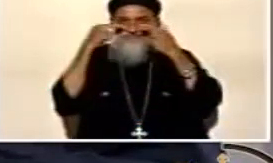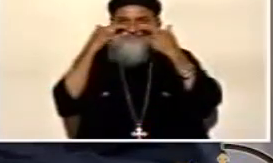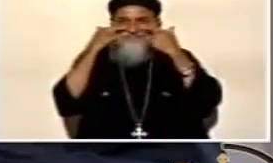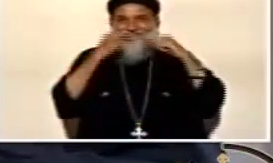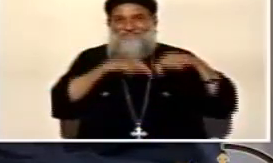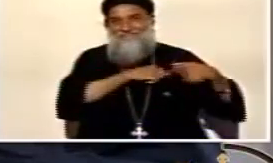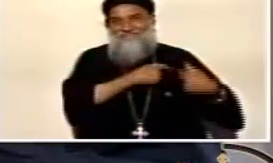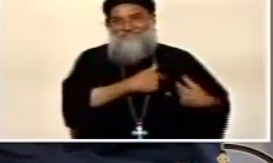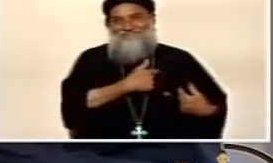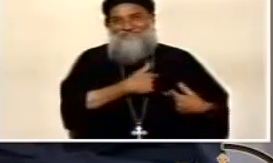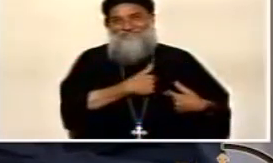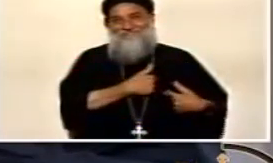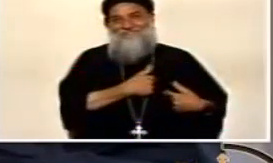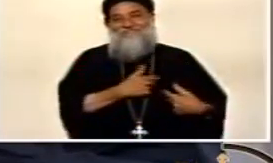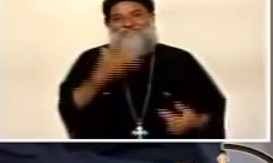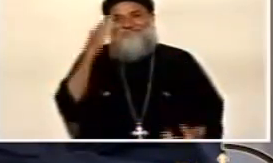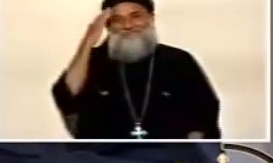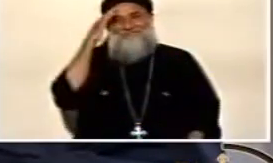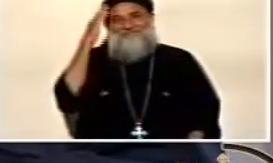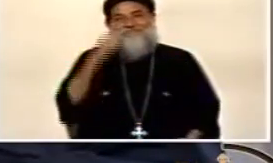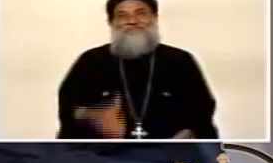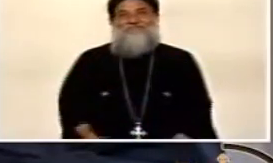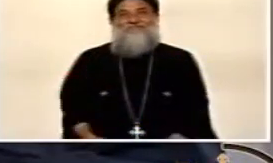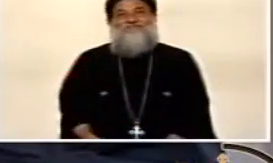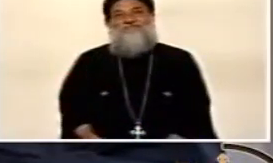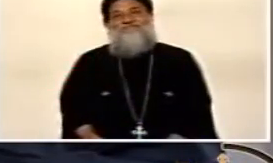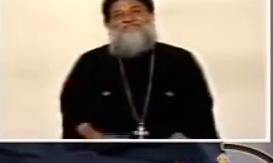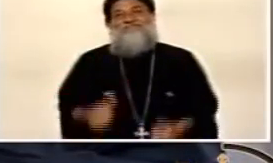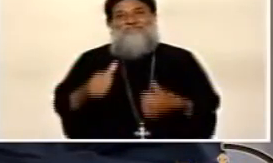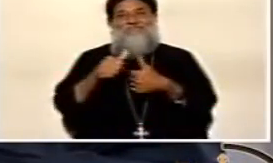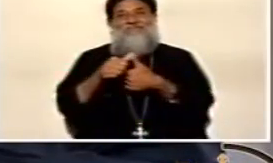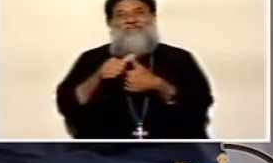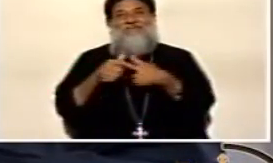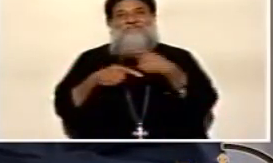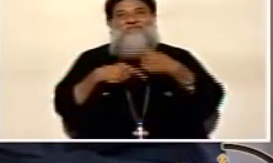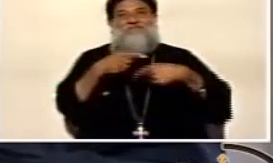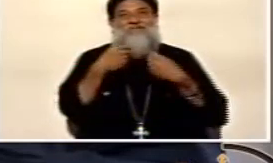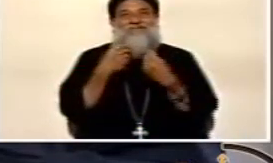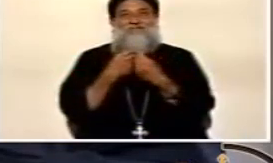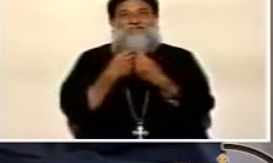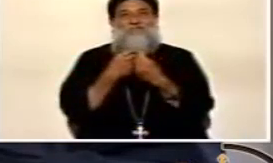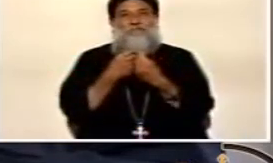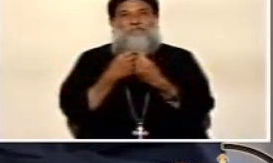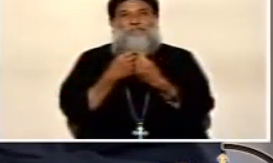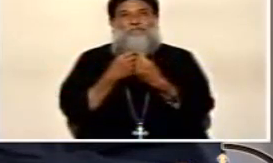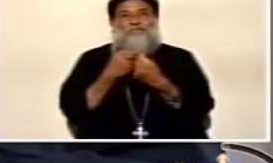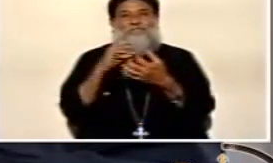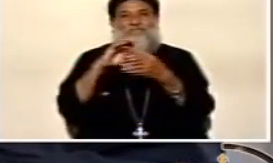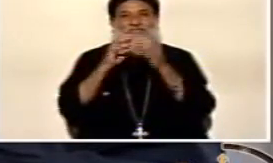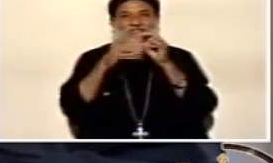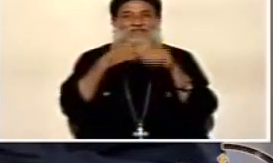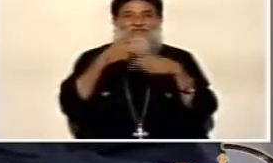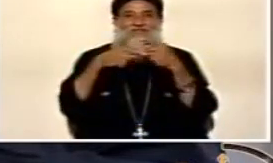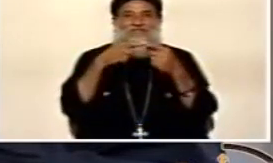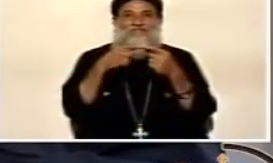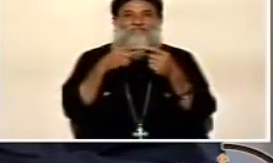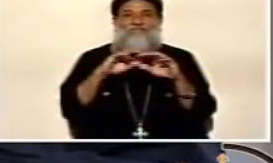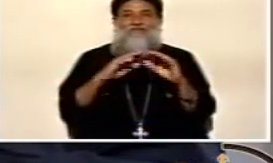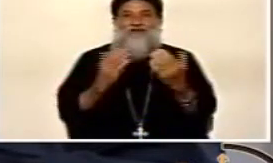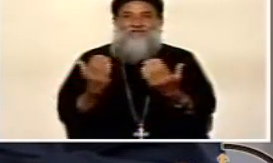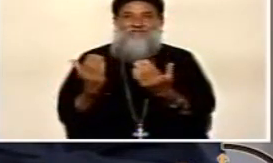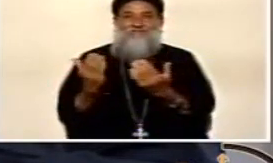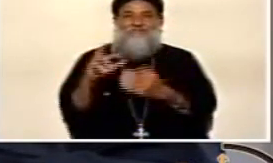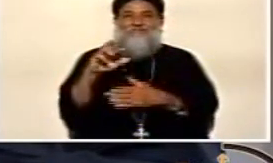قلوبنا. العفو. ربنا يخليك يا سيدنا. شكر خالص. نكمل يا سيدنا، احنا بادئين في السلسلة عن